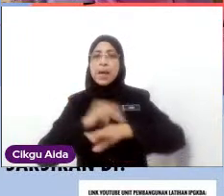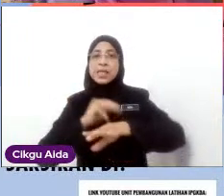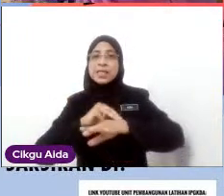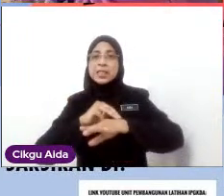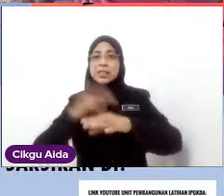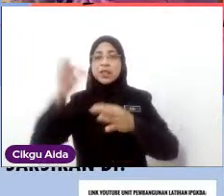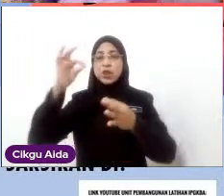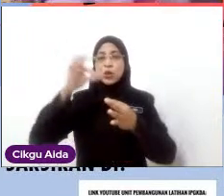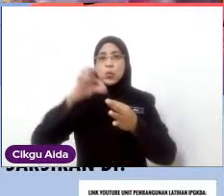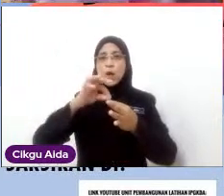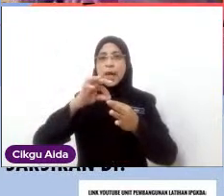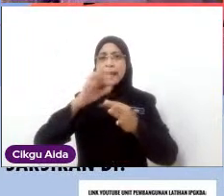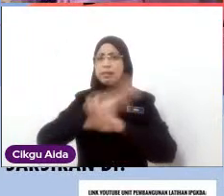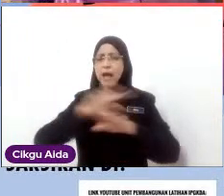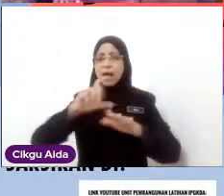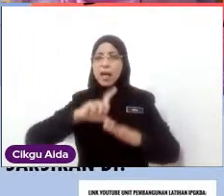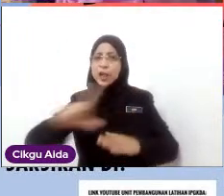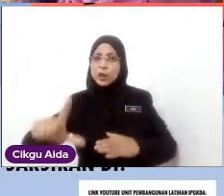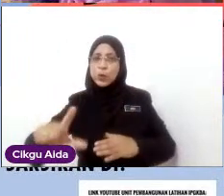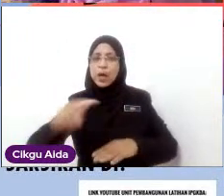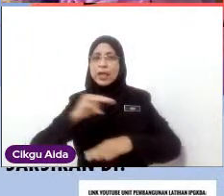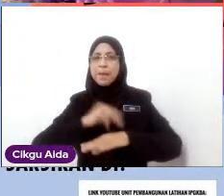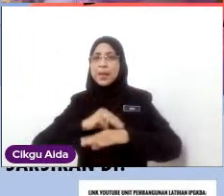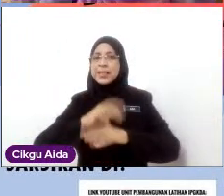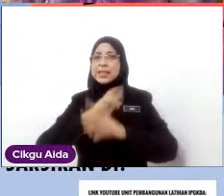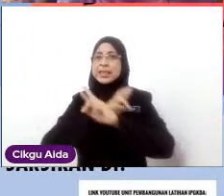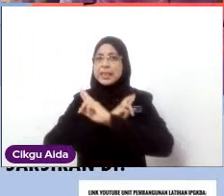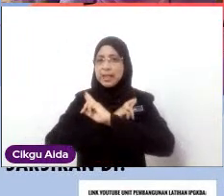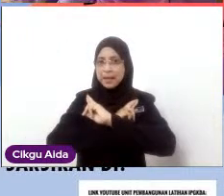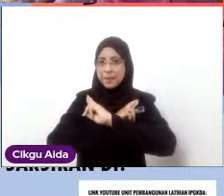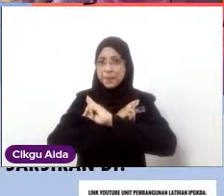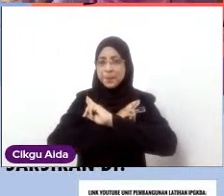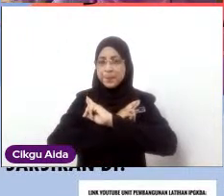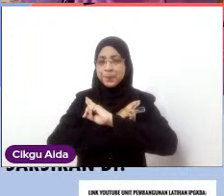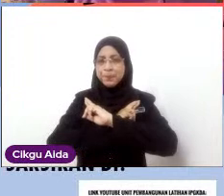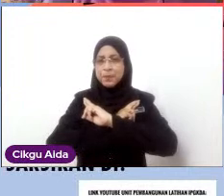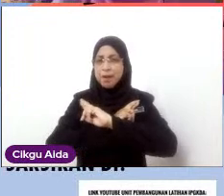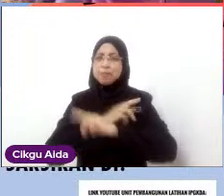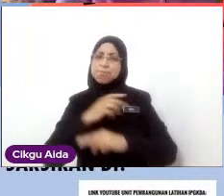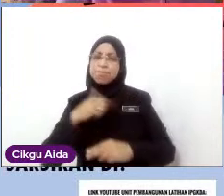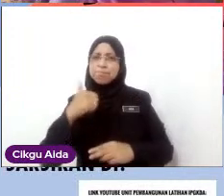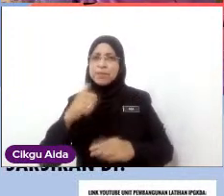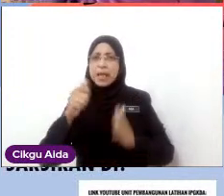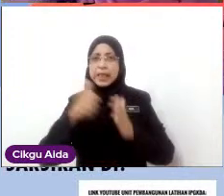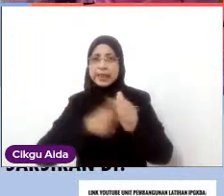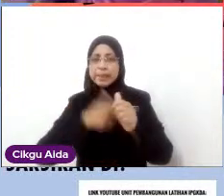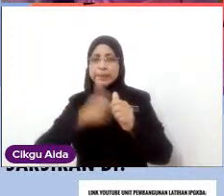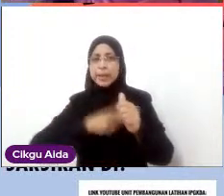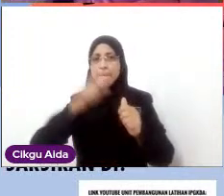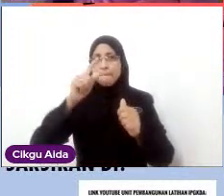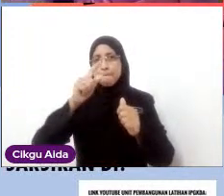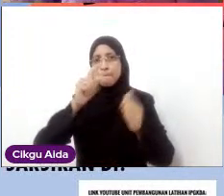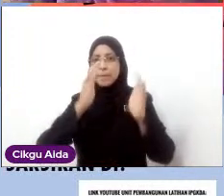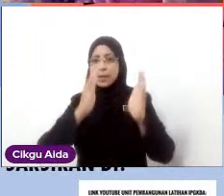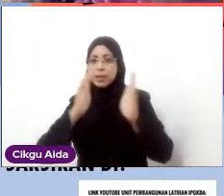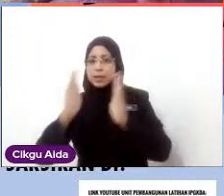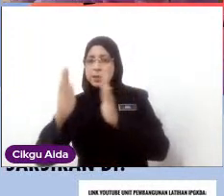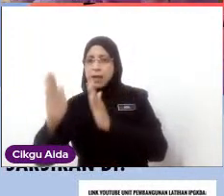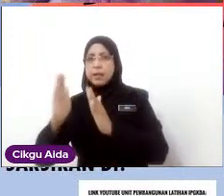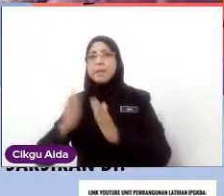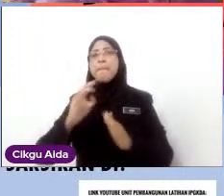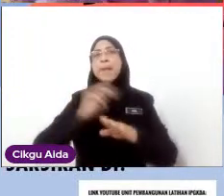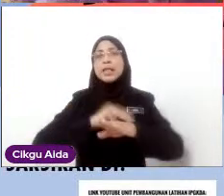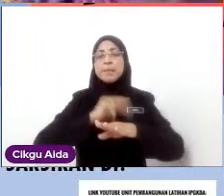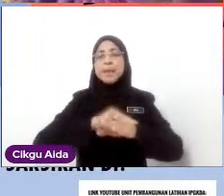tidak terlalu laju, kemudian dia ada tempo rehat. Jadi setiap tempo-tempo tu kita boleh buat gerakan-gerakan. Jadi murid ni